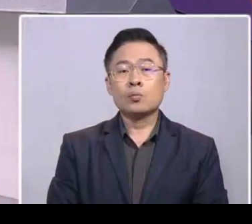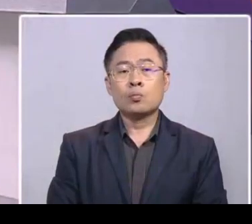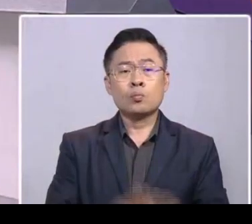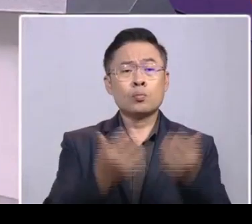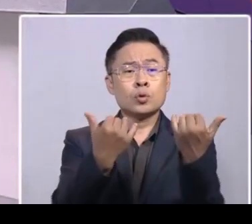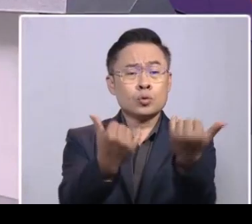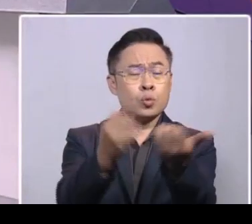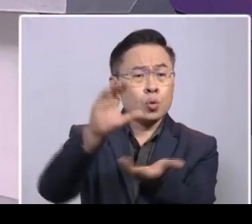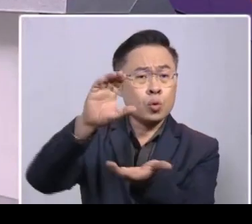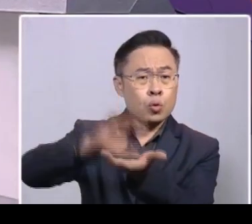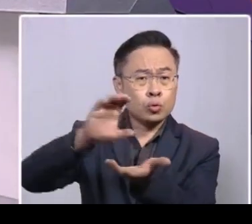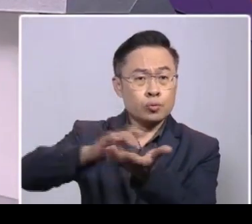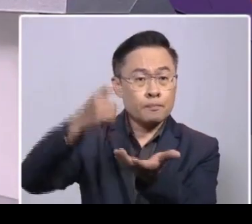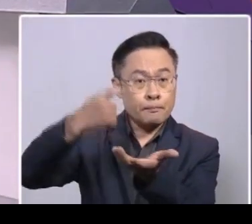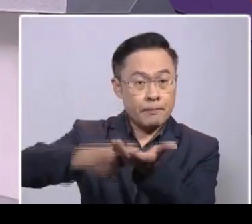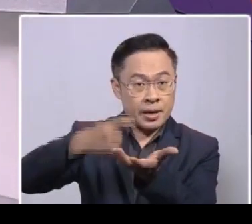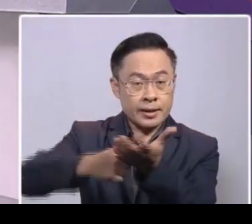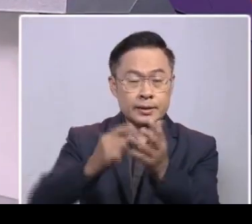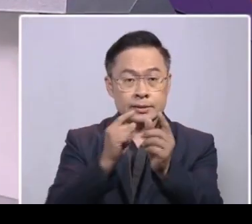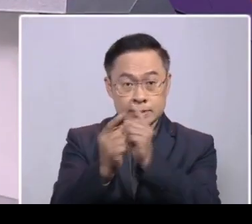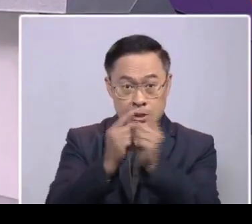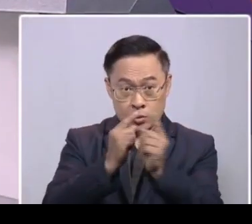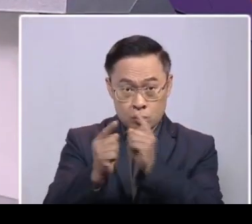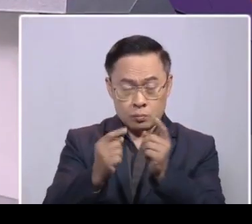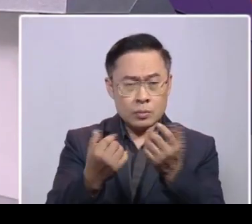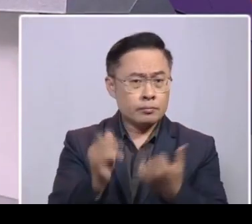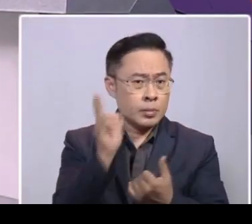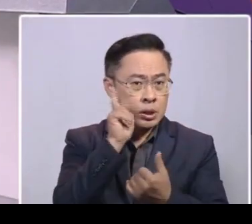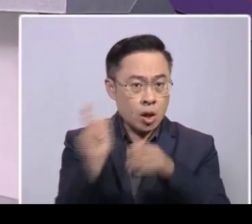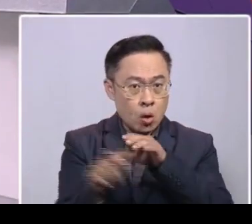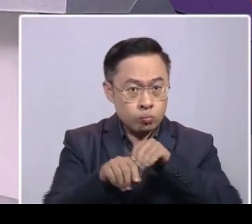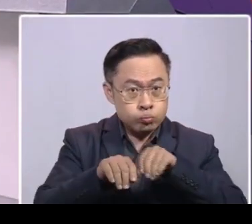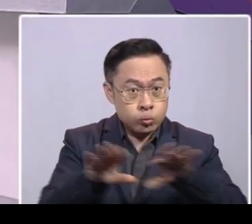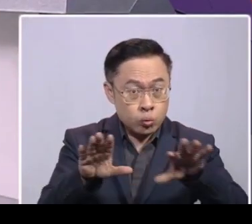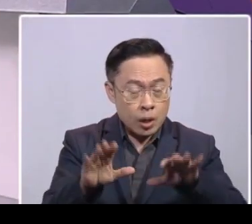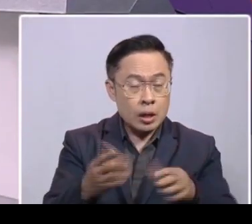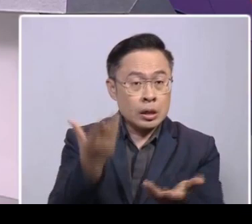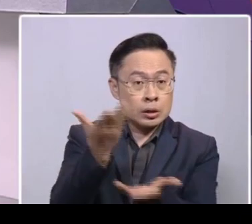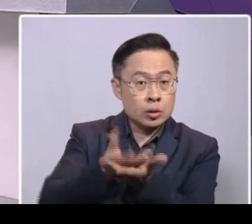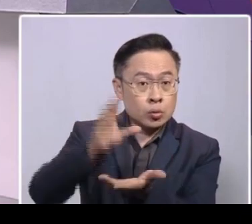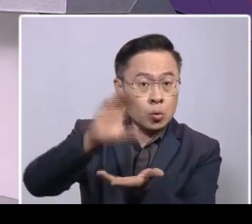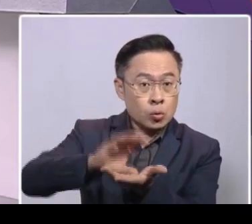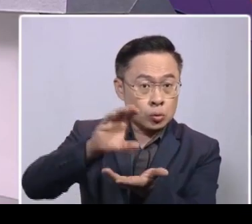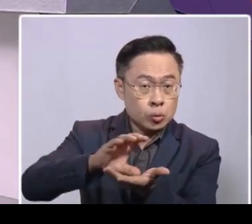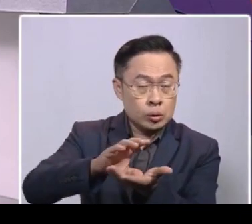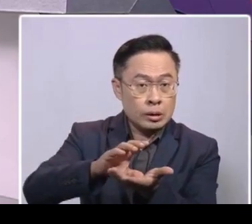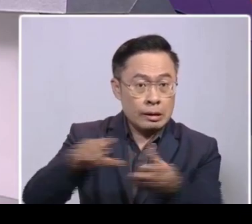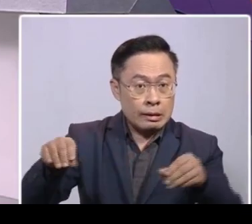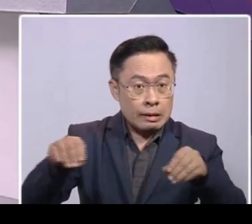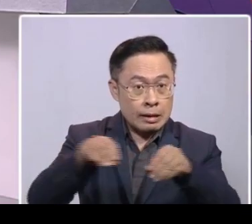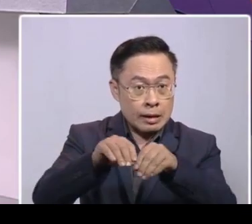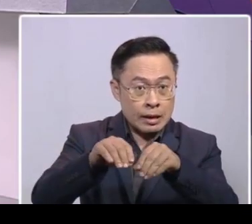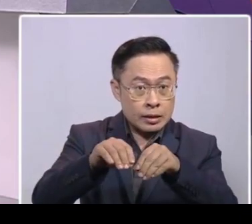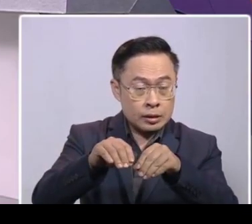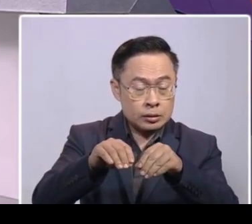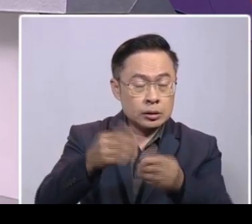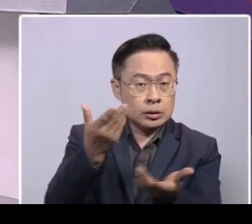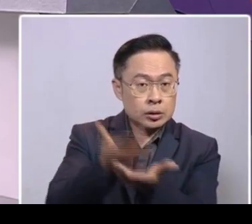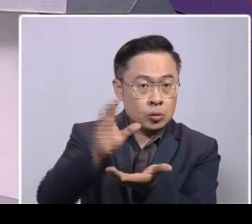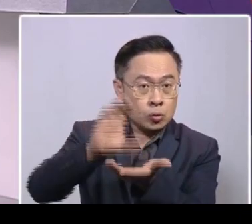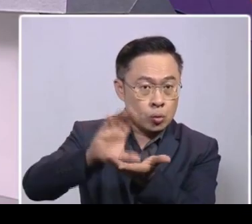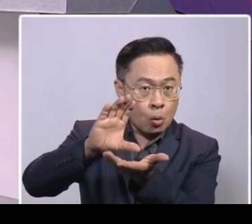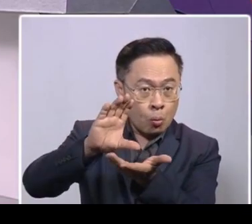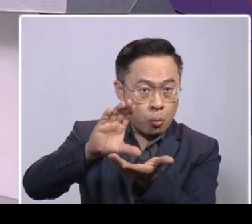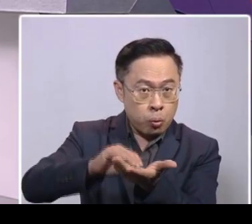เรองของกลทุประกสังคมกหนอยหลงจากที่มีกระแสเขาเพราวามีการอภิปรายจะีอีก Server of